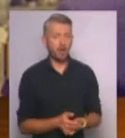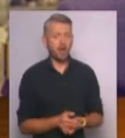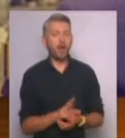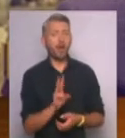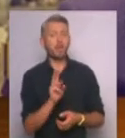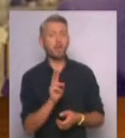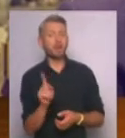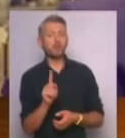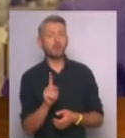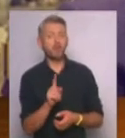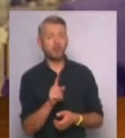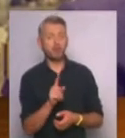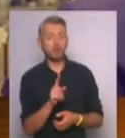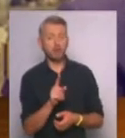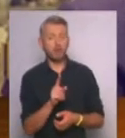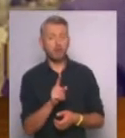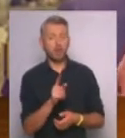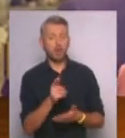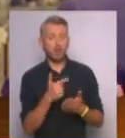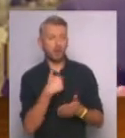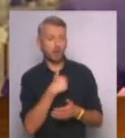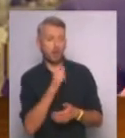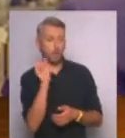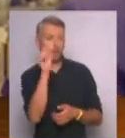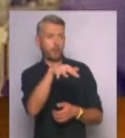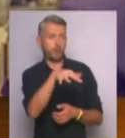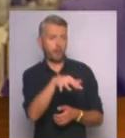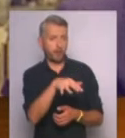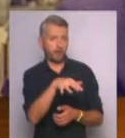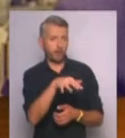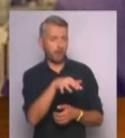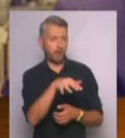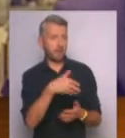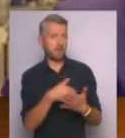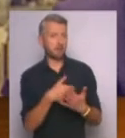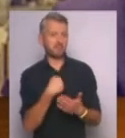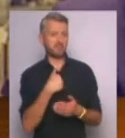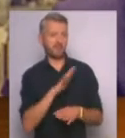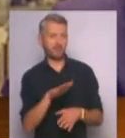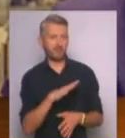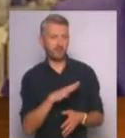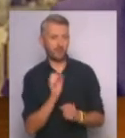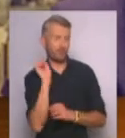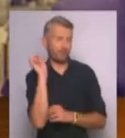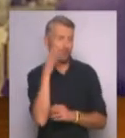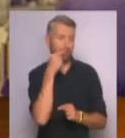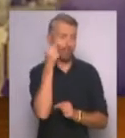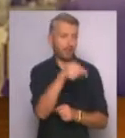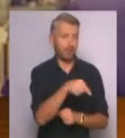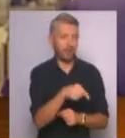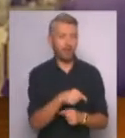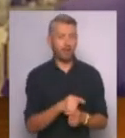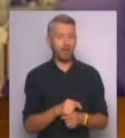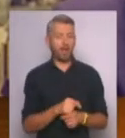там сміття, якщо далі закину, то його там не знайдуть, і я наче не смітив. Тобто це те, що є. За третіми